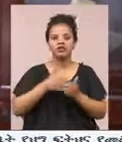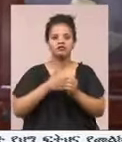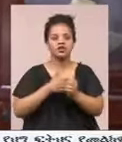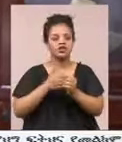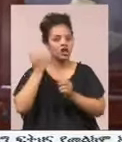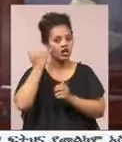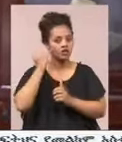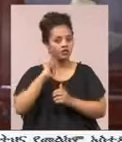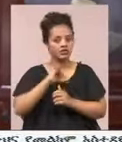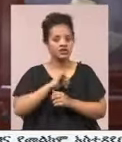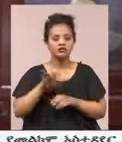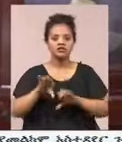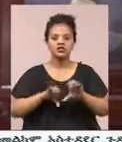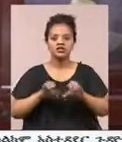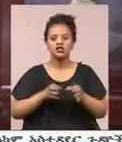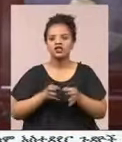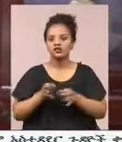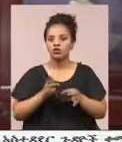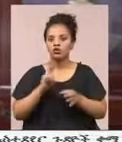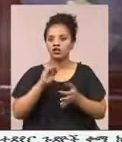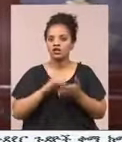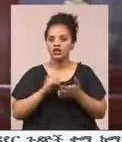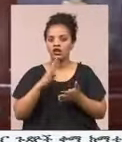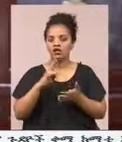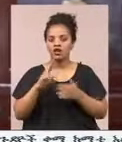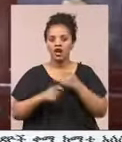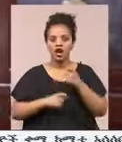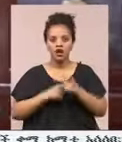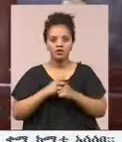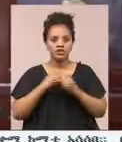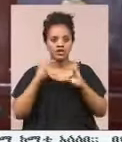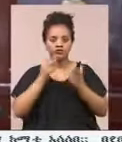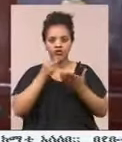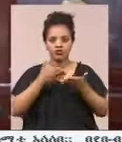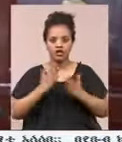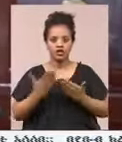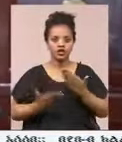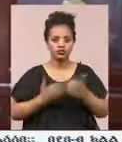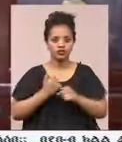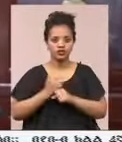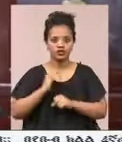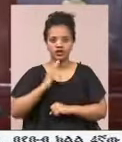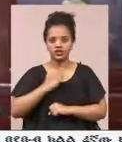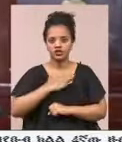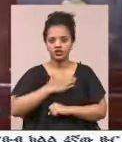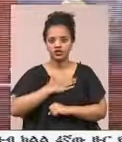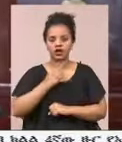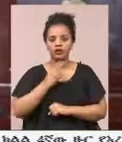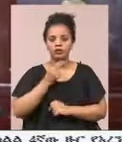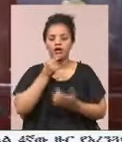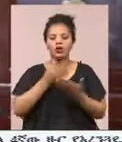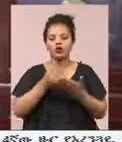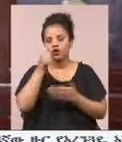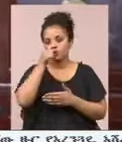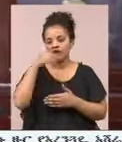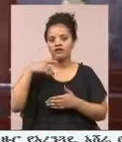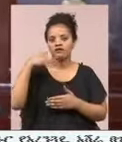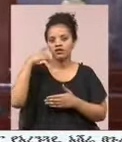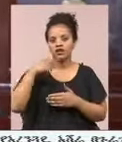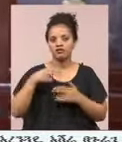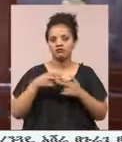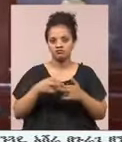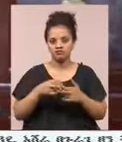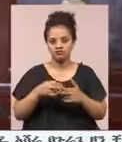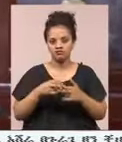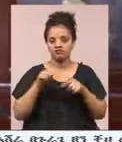ሀሳብ እንደሚካሄድ ገልጸዋል። 2014 ዓ.ም የክረምት የበጎ ፈቃድ አገልግሎት ስራችን በጎነት ለኢትዮጵያ ከፍታ በሚል መሪ ቃል